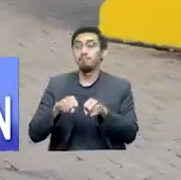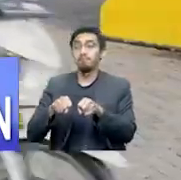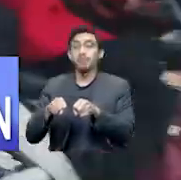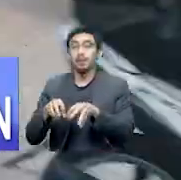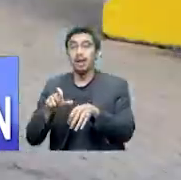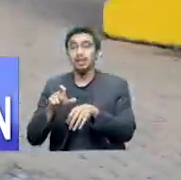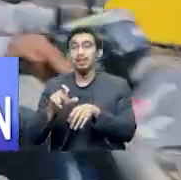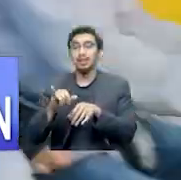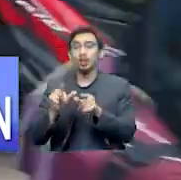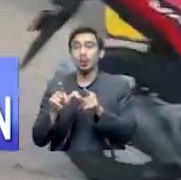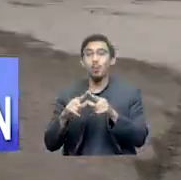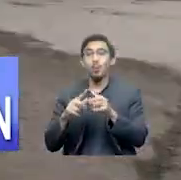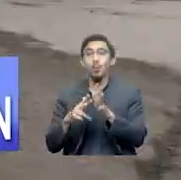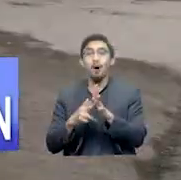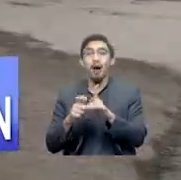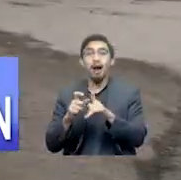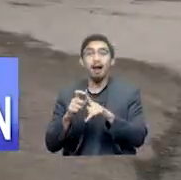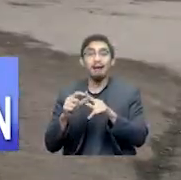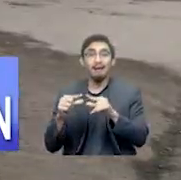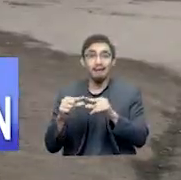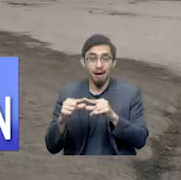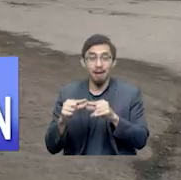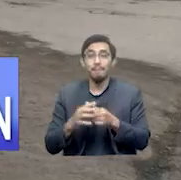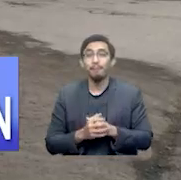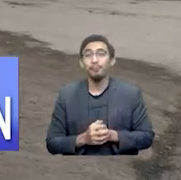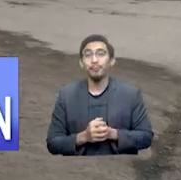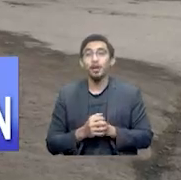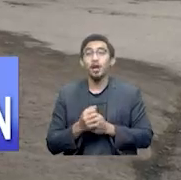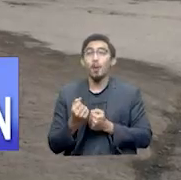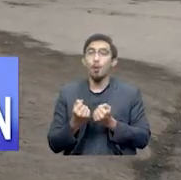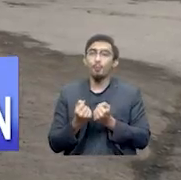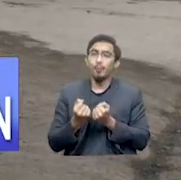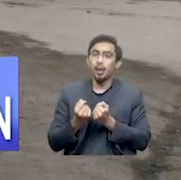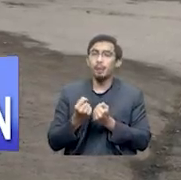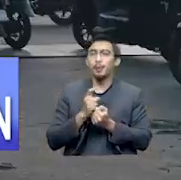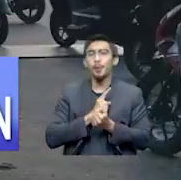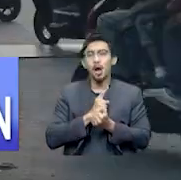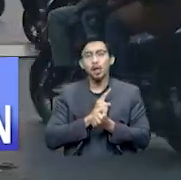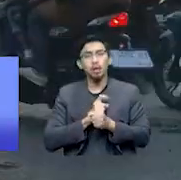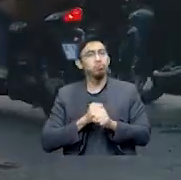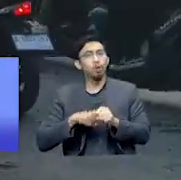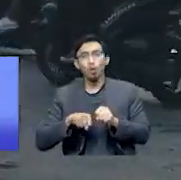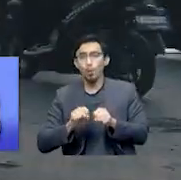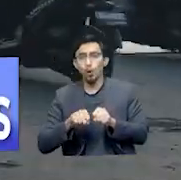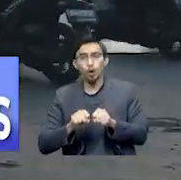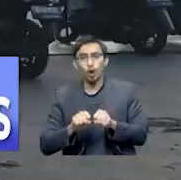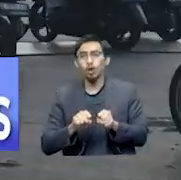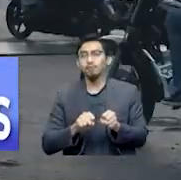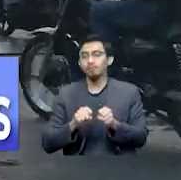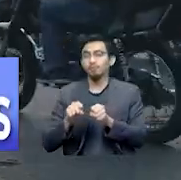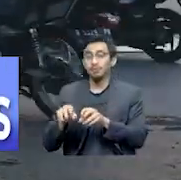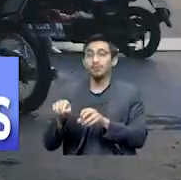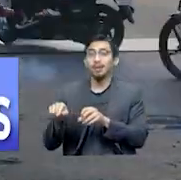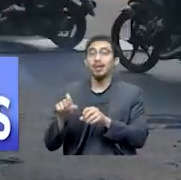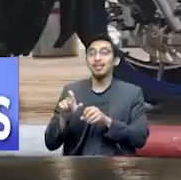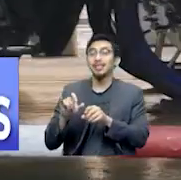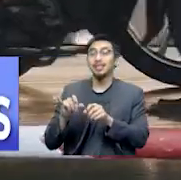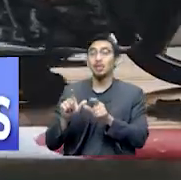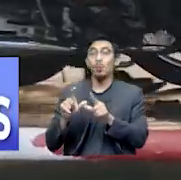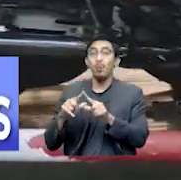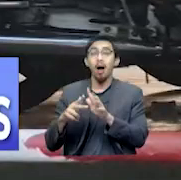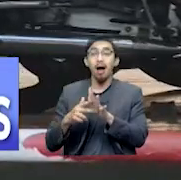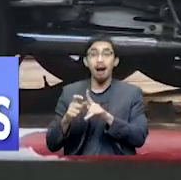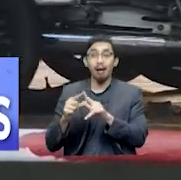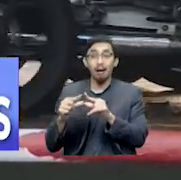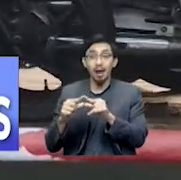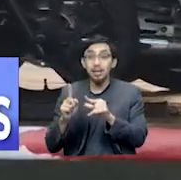Pelabuhan Bakauheni Lampung. Pengalian mobil pribadi pemudik ini dilakukan mengantisipasi kepadatan di ruas tol Tangerang Merak akibat lonjakan pemudik